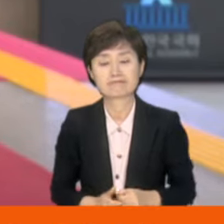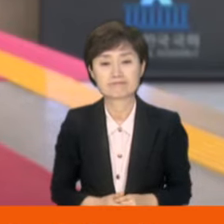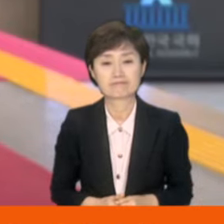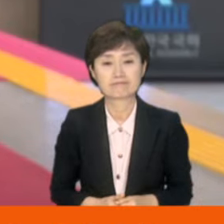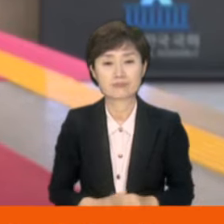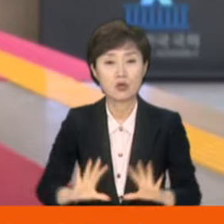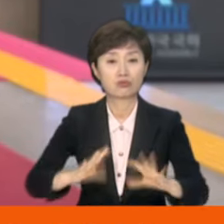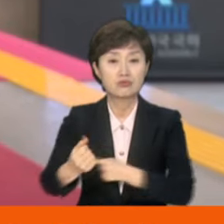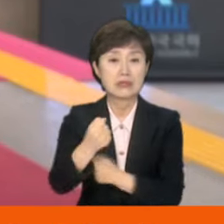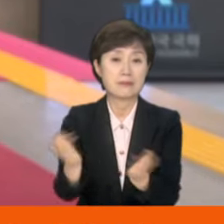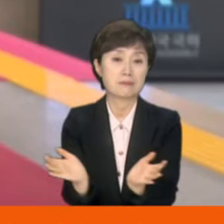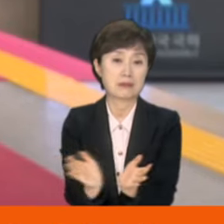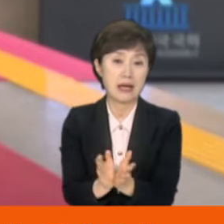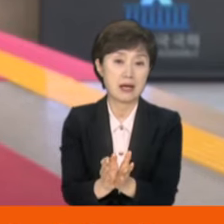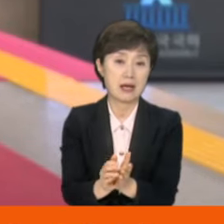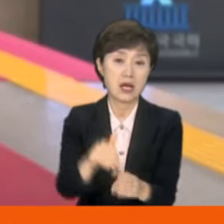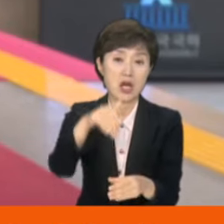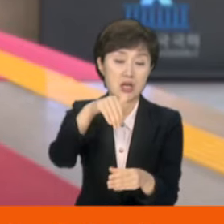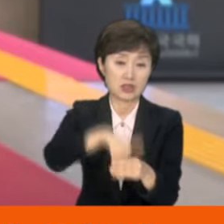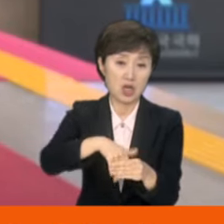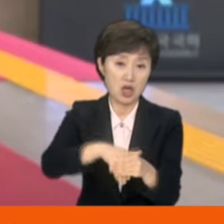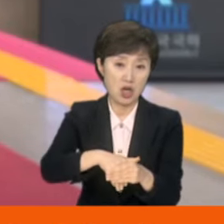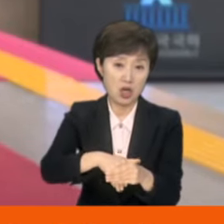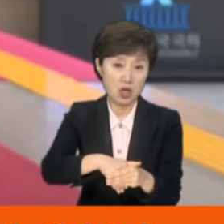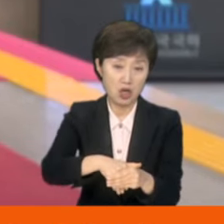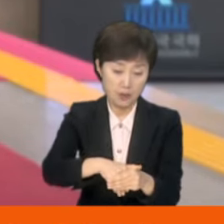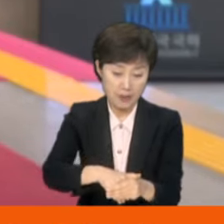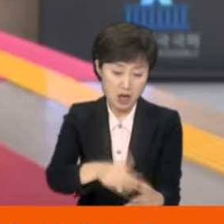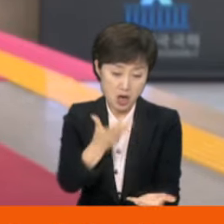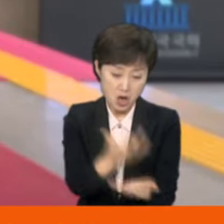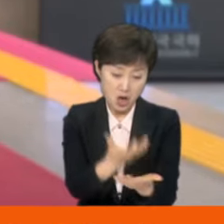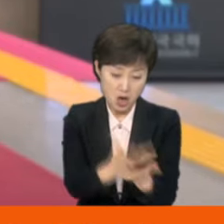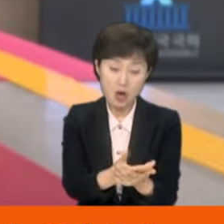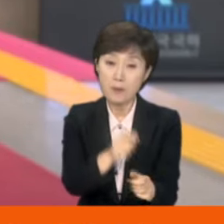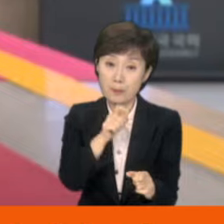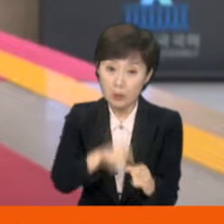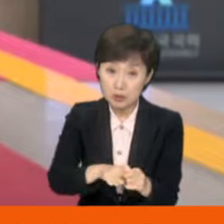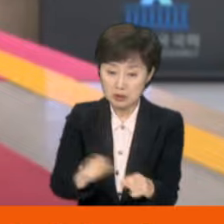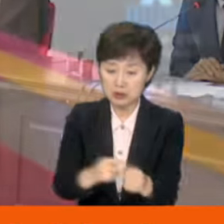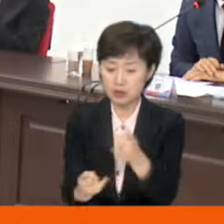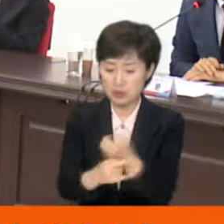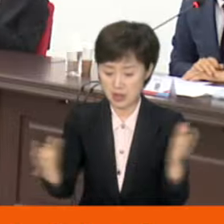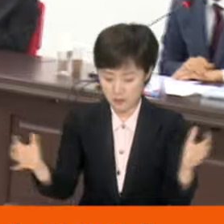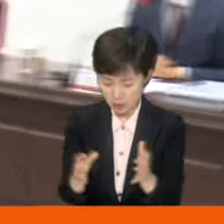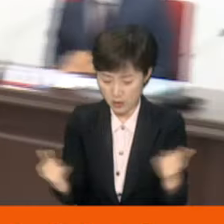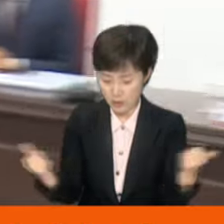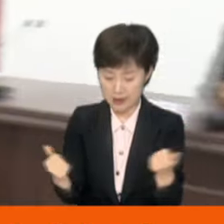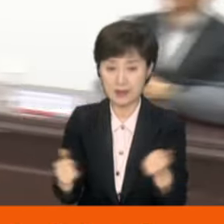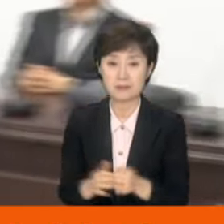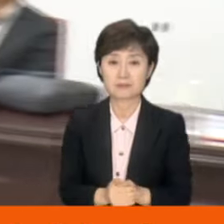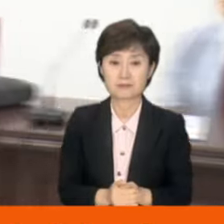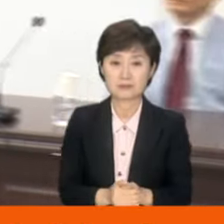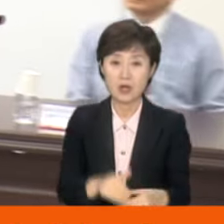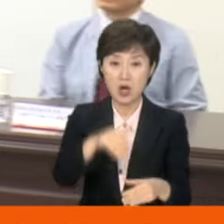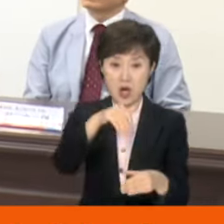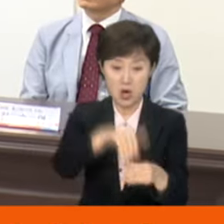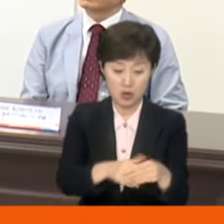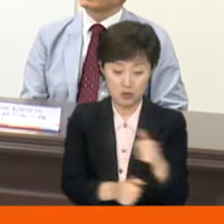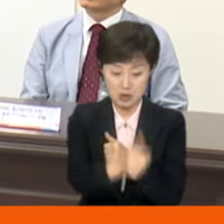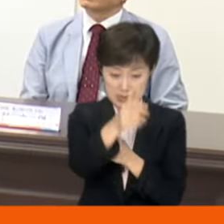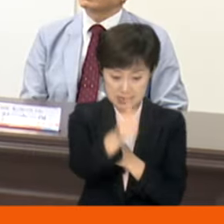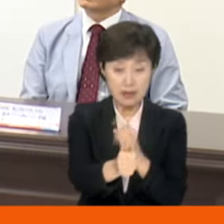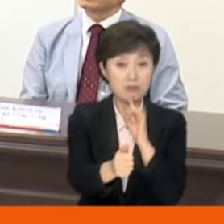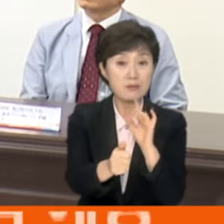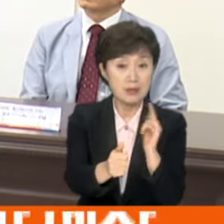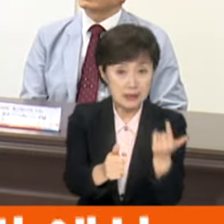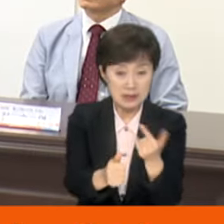네, 국민의힘 총선 백서 특위는 오늘 오후 공천 관련 평가 회의를 엽니다. 조정훈 총선 백서 특위 위원장을